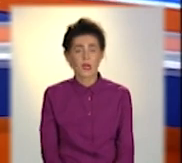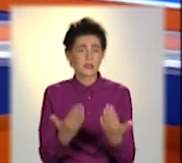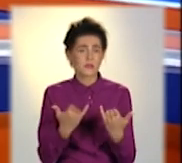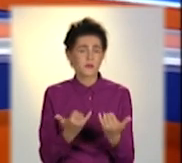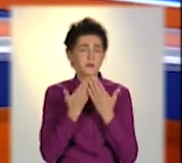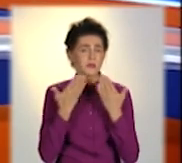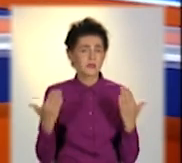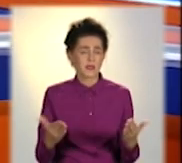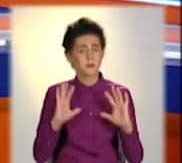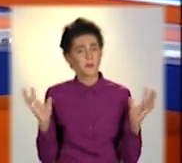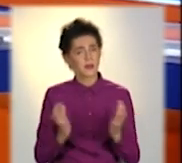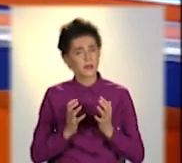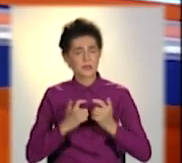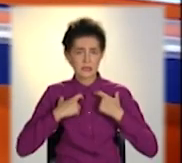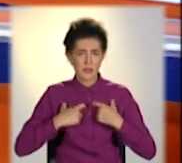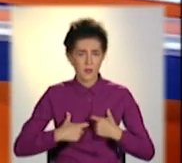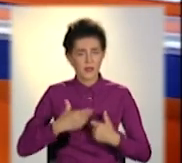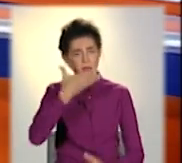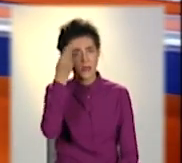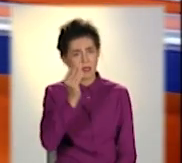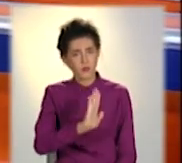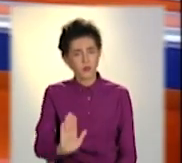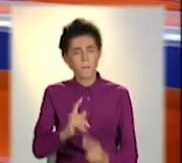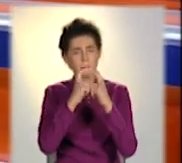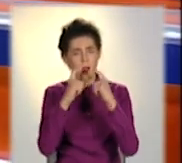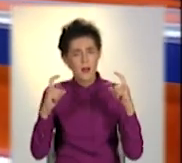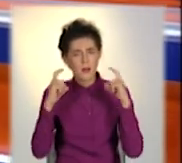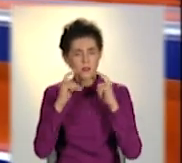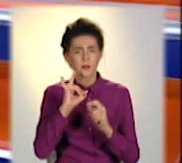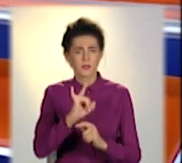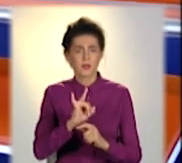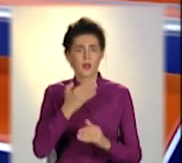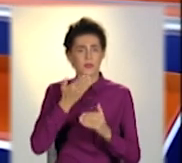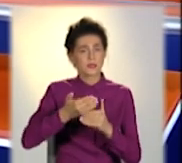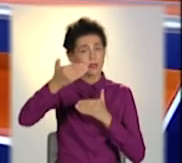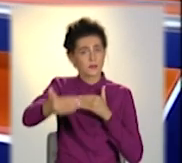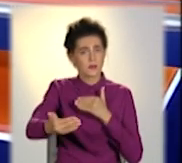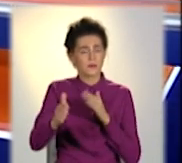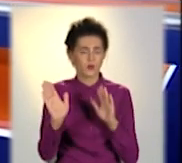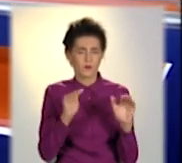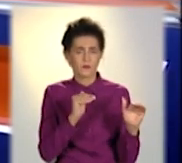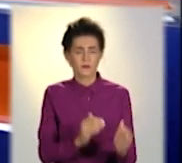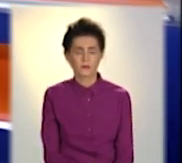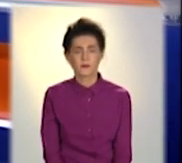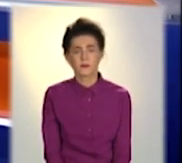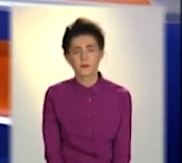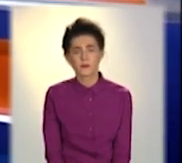Наразі це все. Бережіть себе, не забувайте вдягати маску та дотримуватись дистанції. Побачимось.